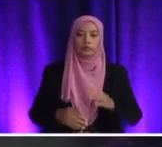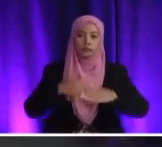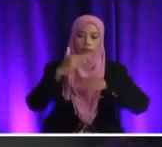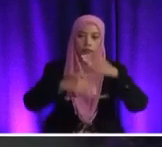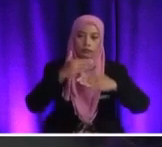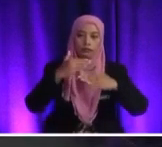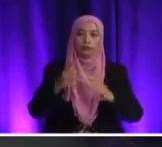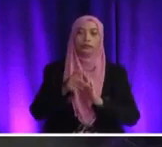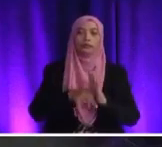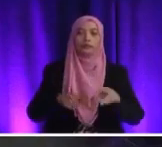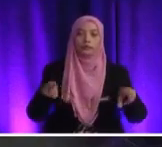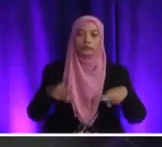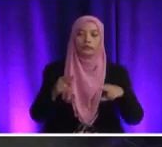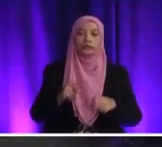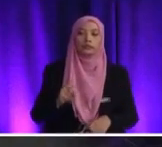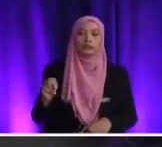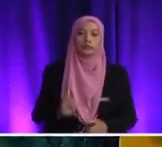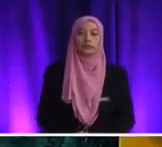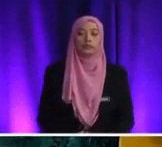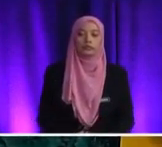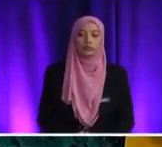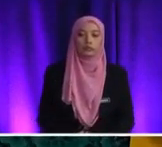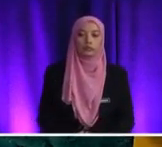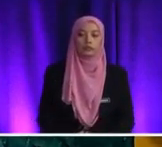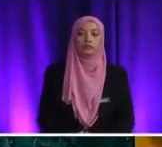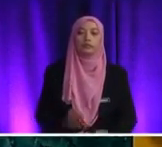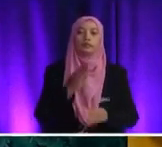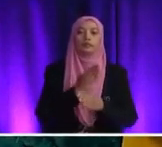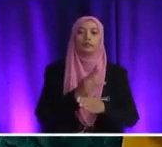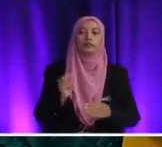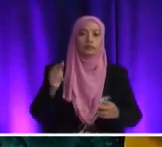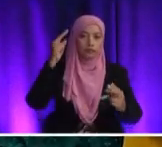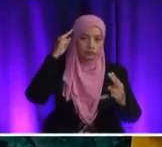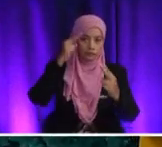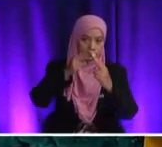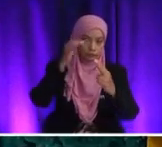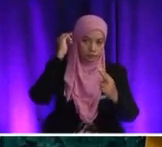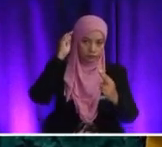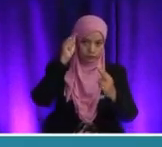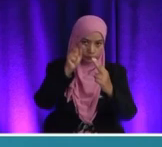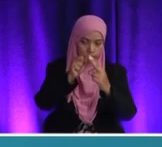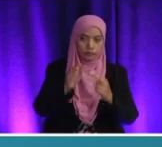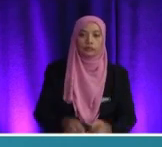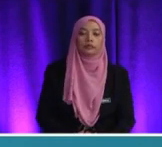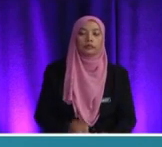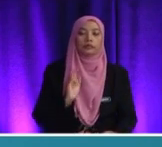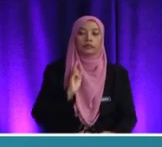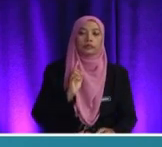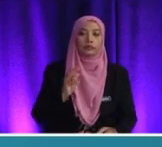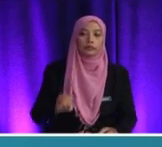hebat-hebat jadi inilah sebenarnya Halo 7 yang murid boleh fikirkan ya sebelum